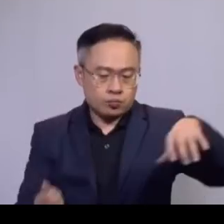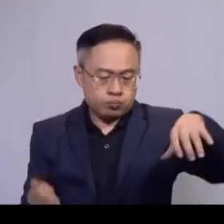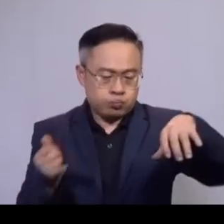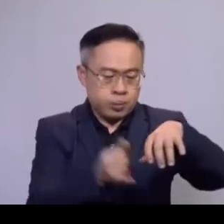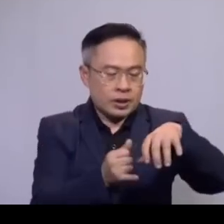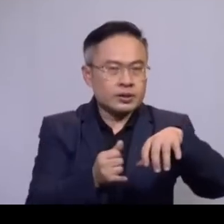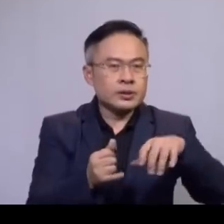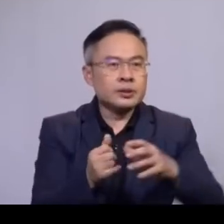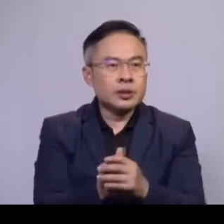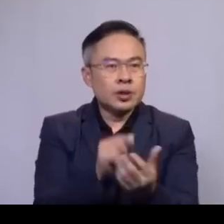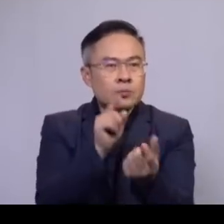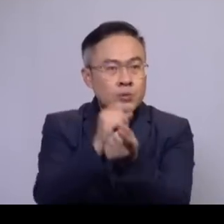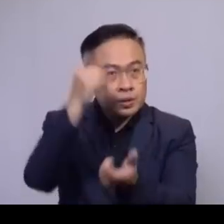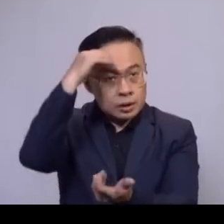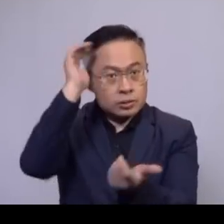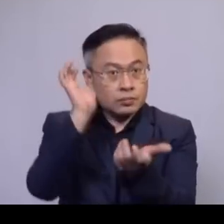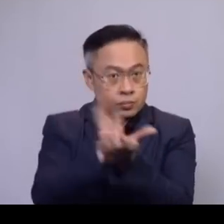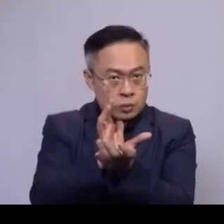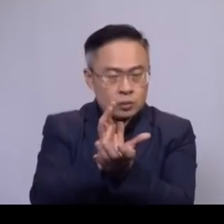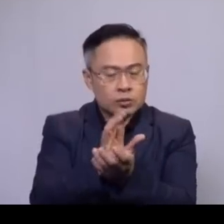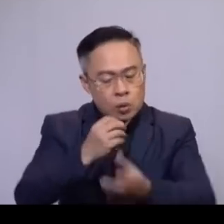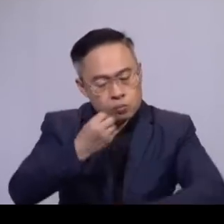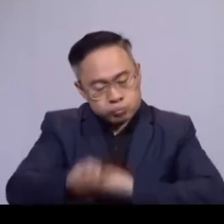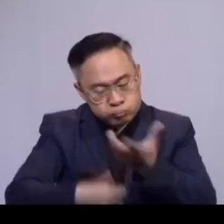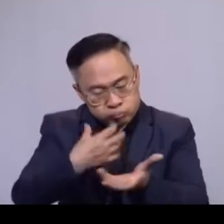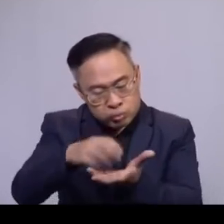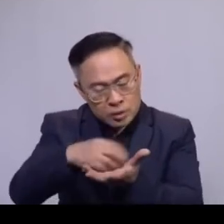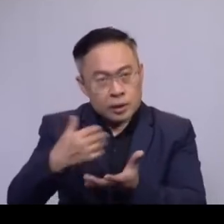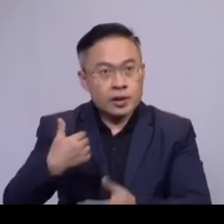ามรกิจสวภาคมีรายงานสดเข้ามาค่ะ